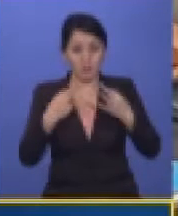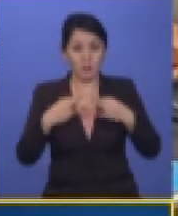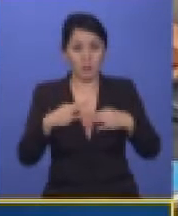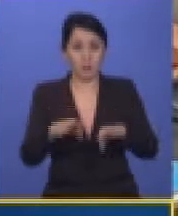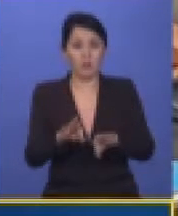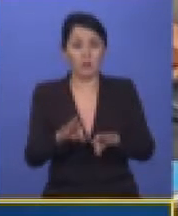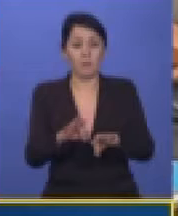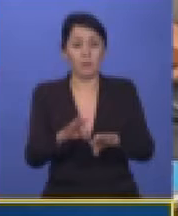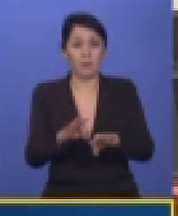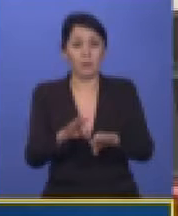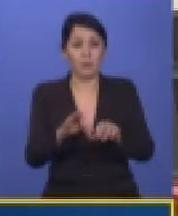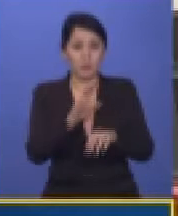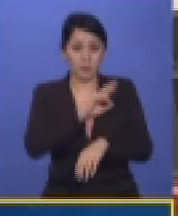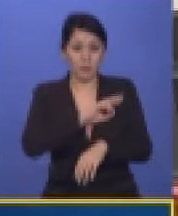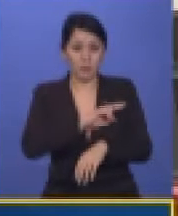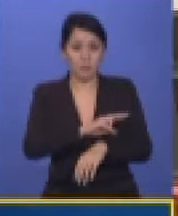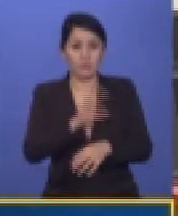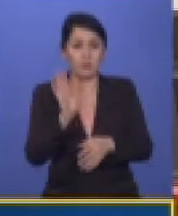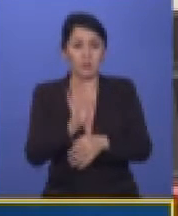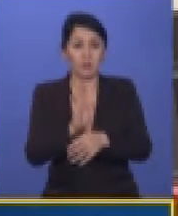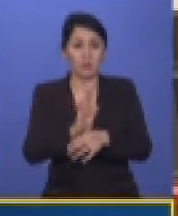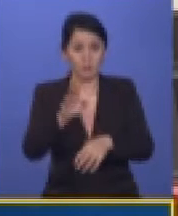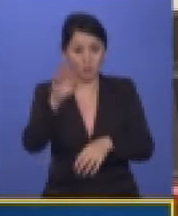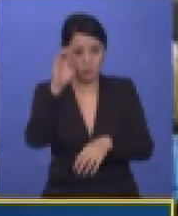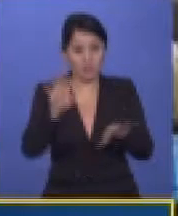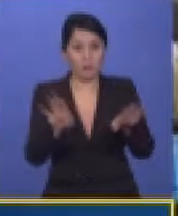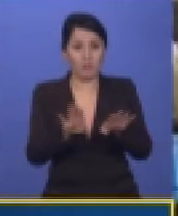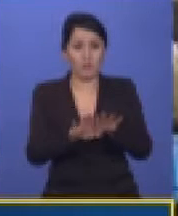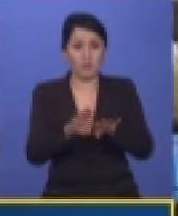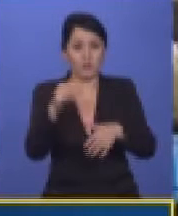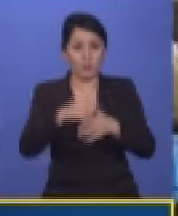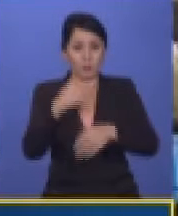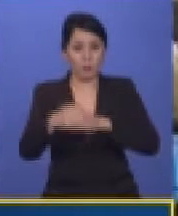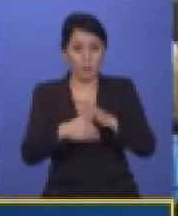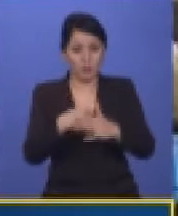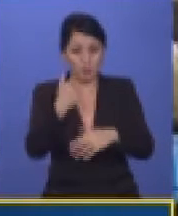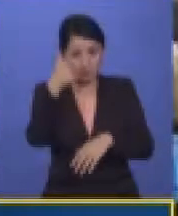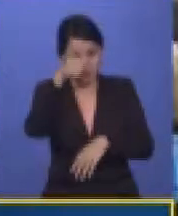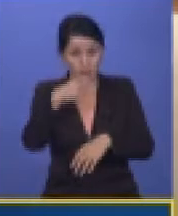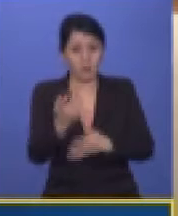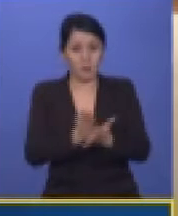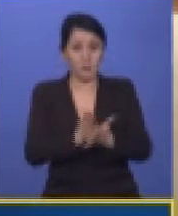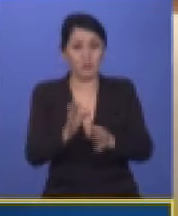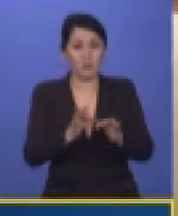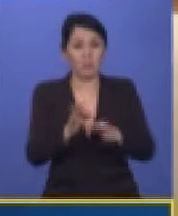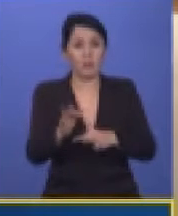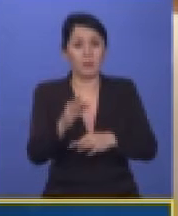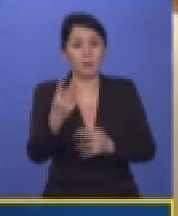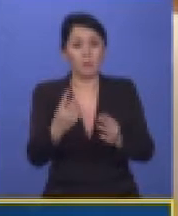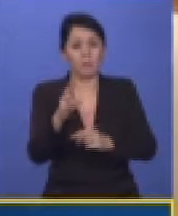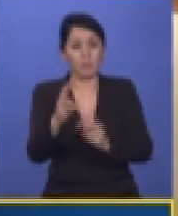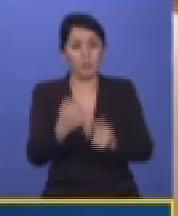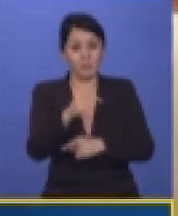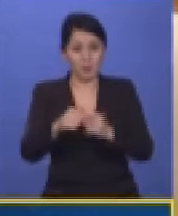независимости, перераспределение полномочий между уровнями государственного управления, внедрение новой регуляторной политики в сфере